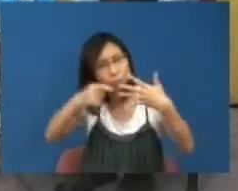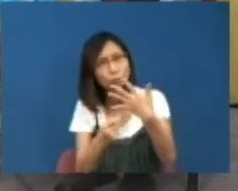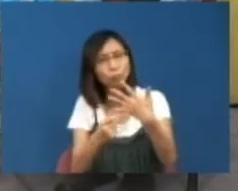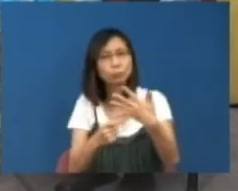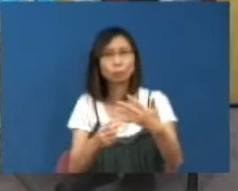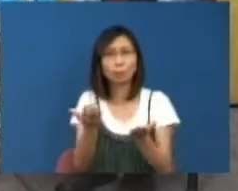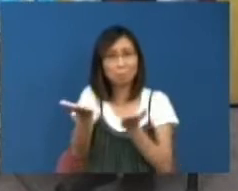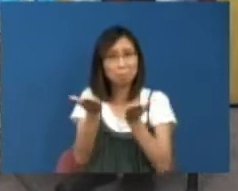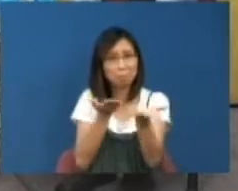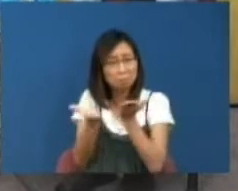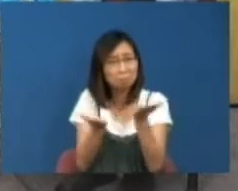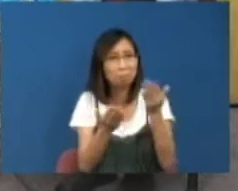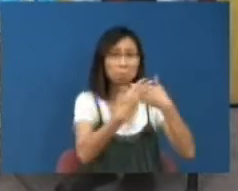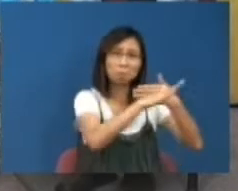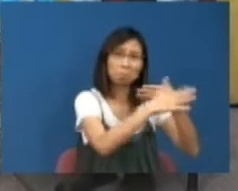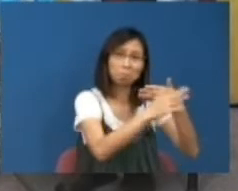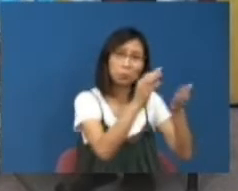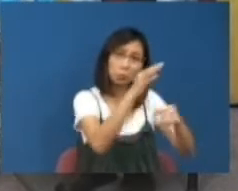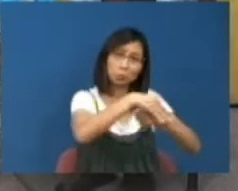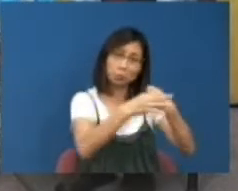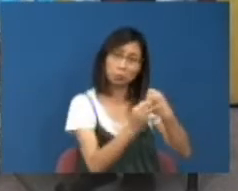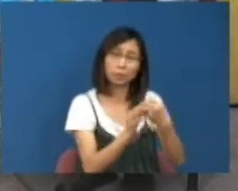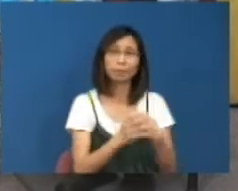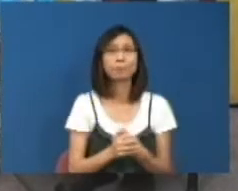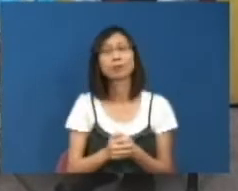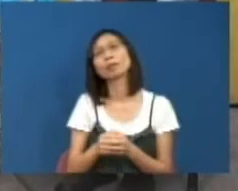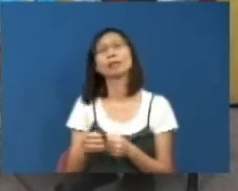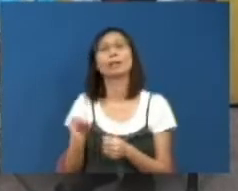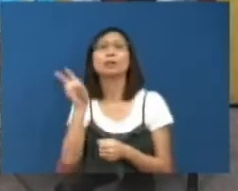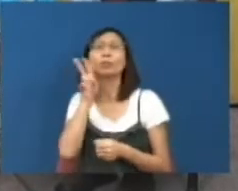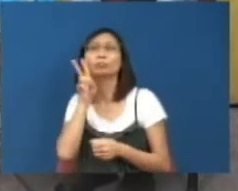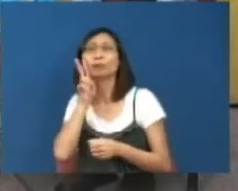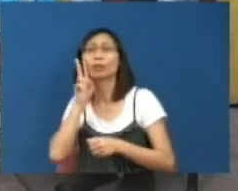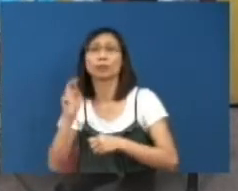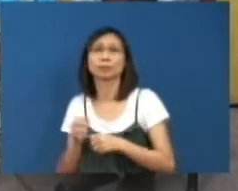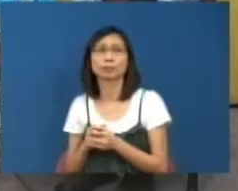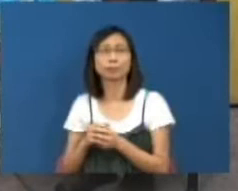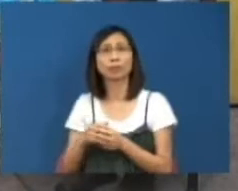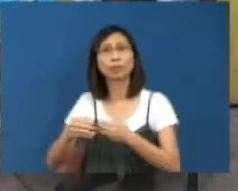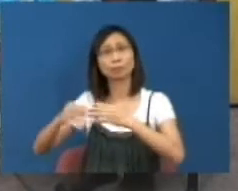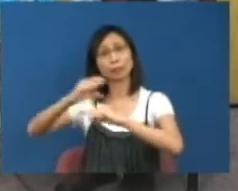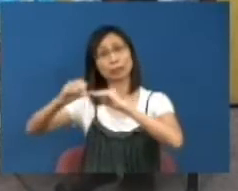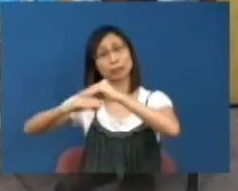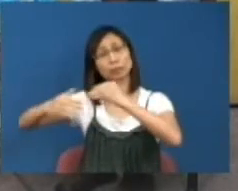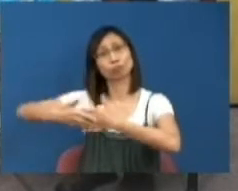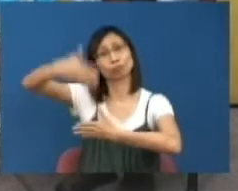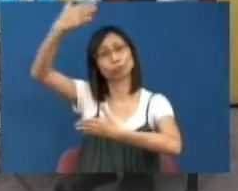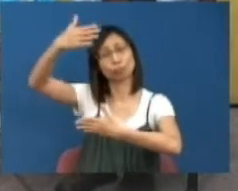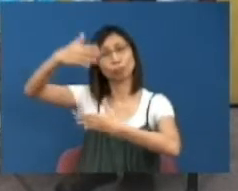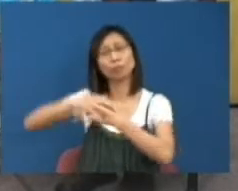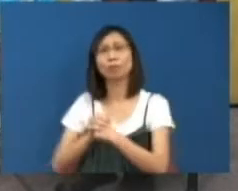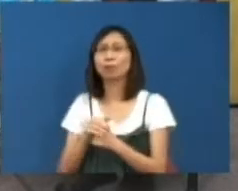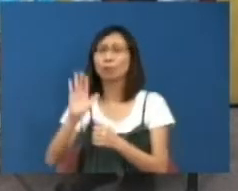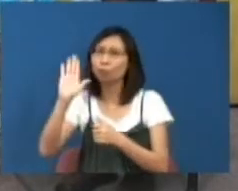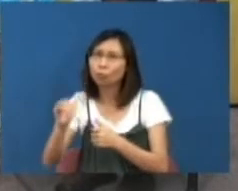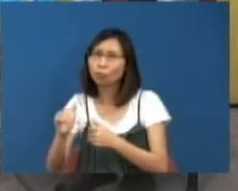外國咧，其實有冇啲例子咧，可以令個建築物咧？即環保啲，或者本身個建築物可以產生一啲